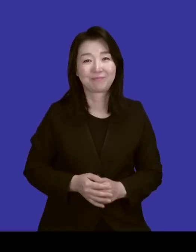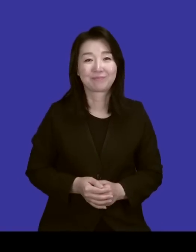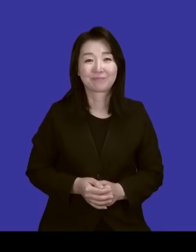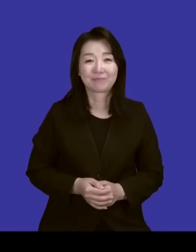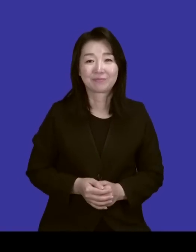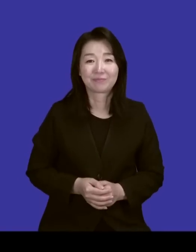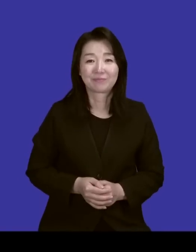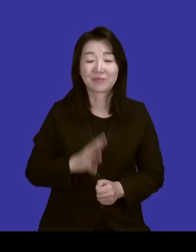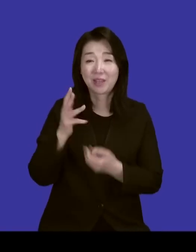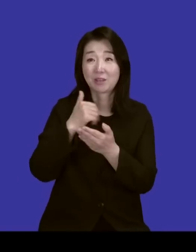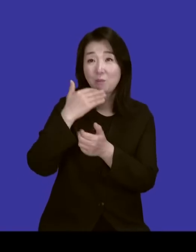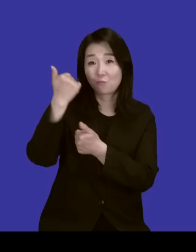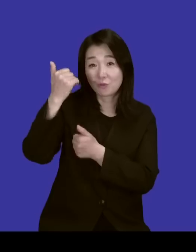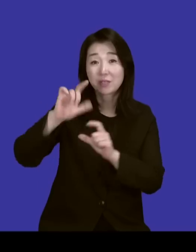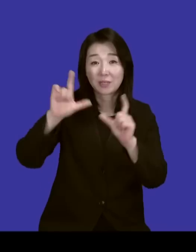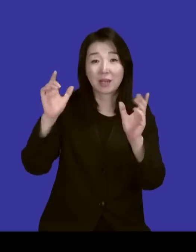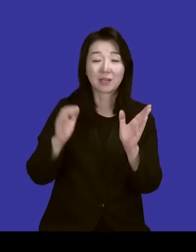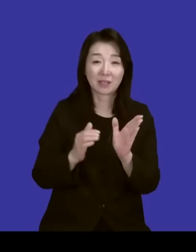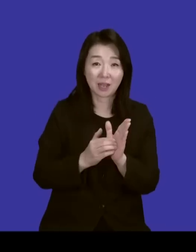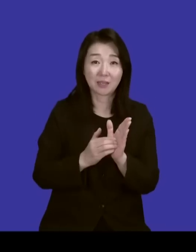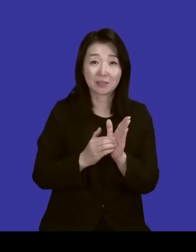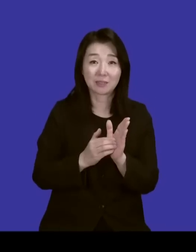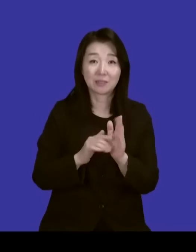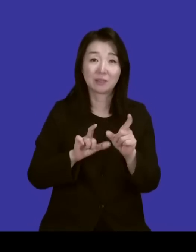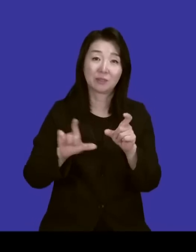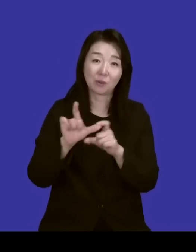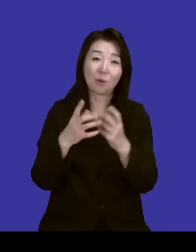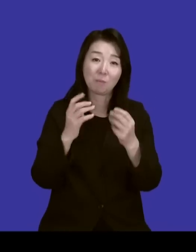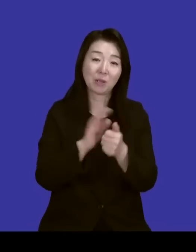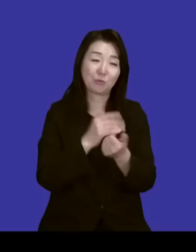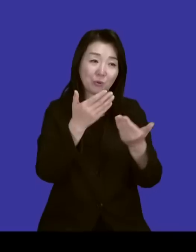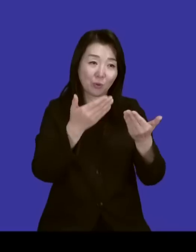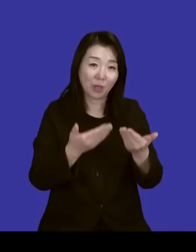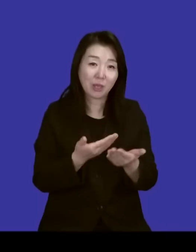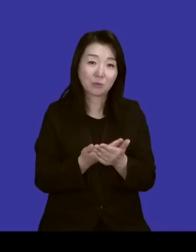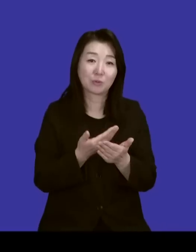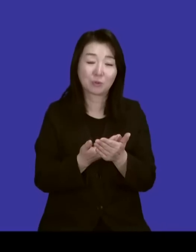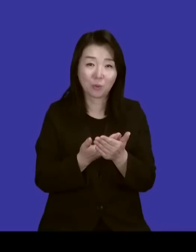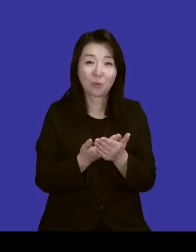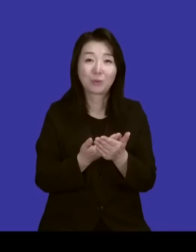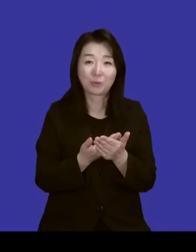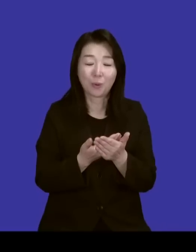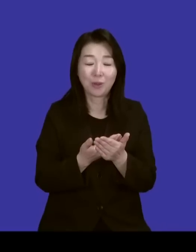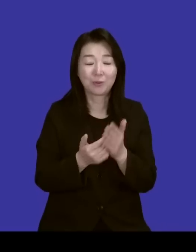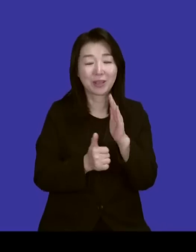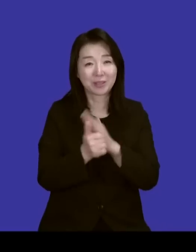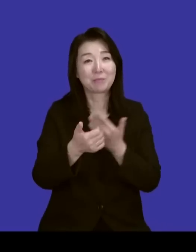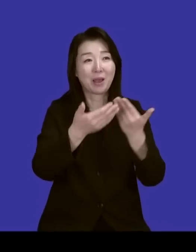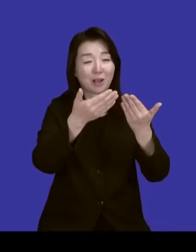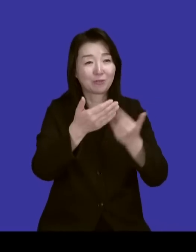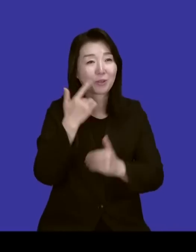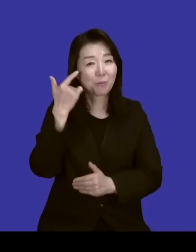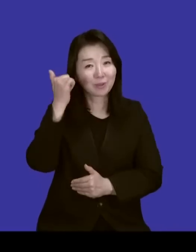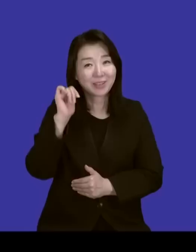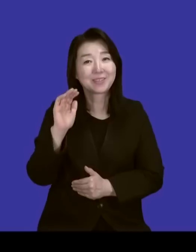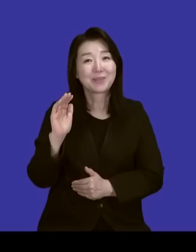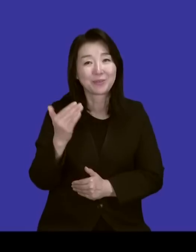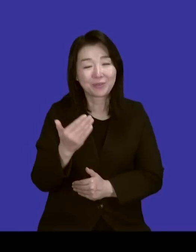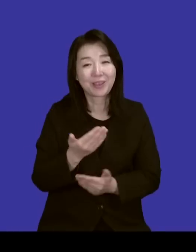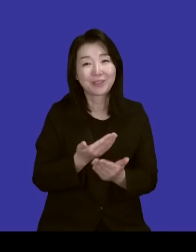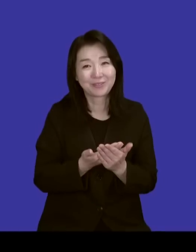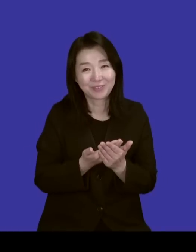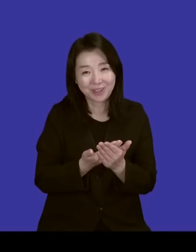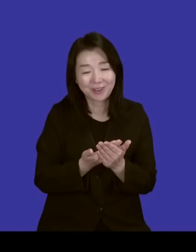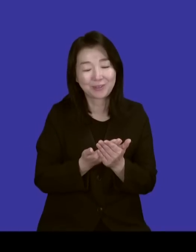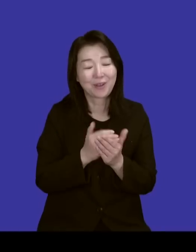그래서 하나님 부르시는 그날까지 네. 저희 곁에서 더 많은 위로해 주시고 더 많은 글로도 저희를 희망을 주시는 네. 목사님 저희도 열심히 정말